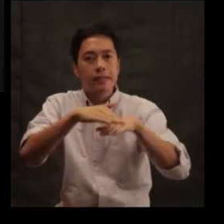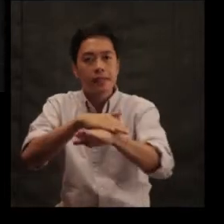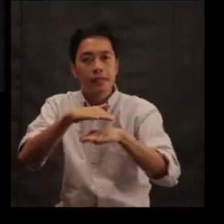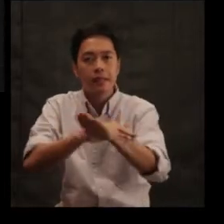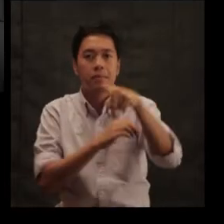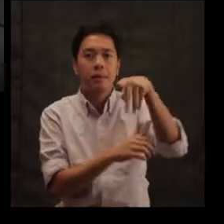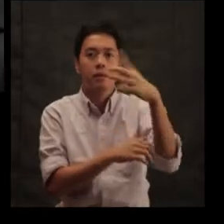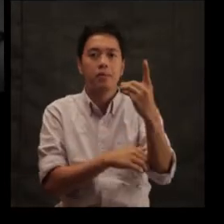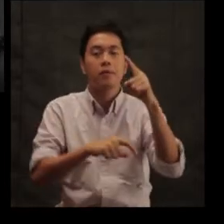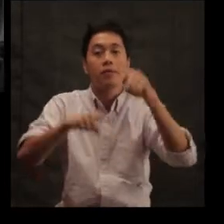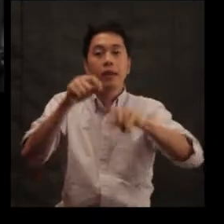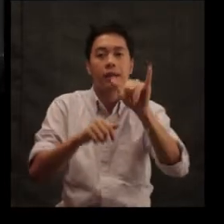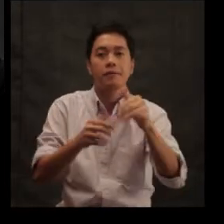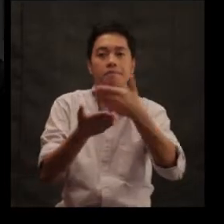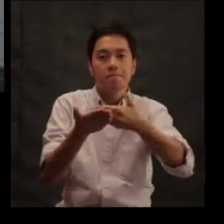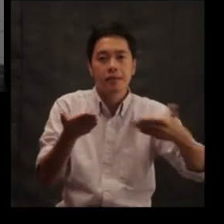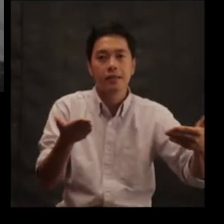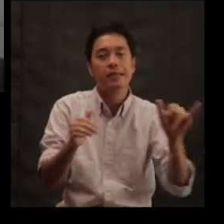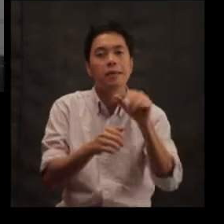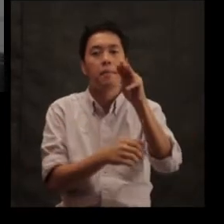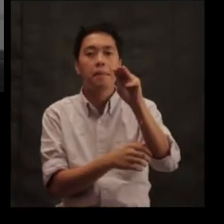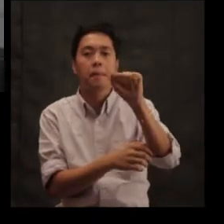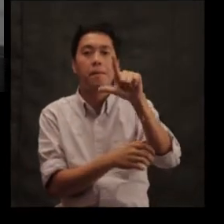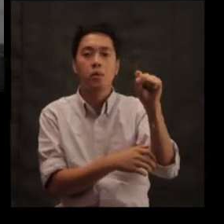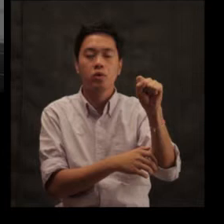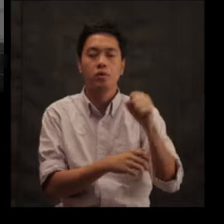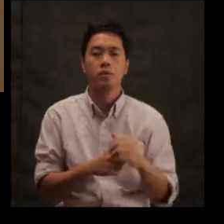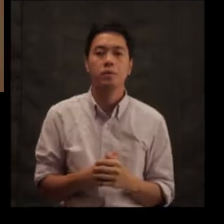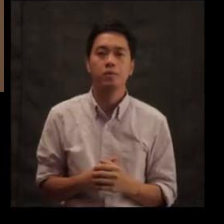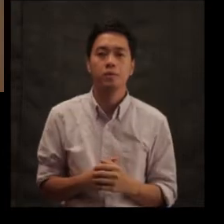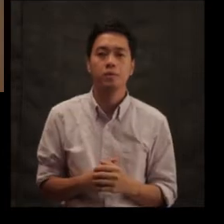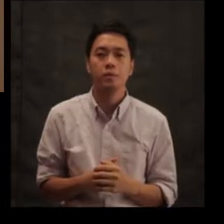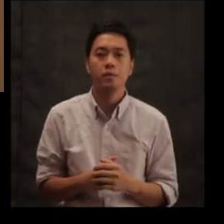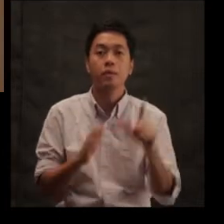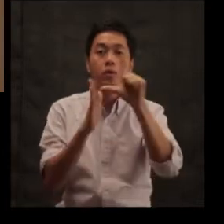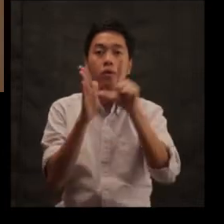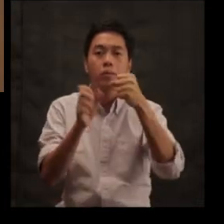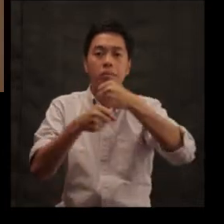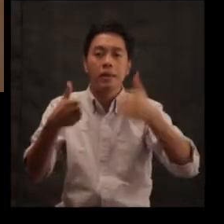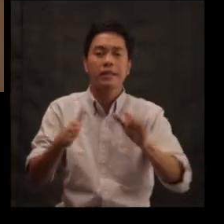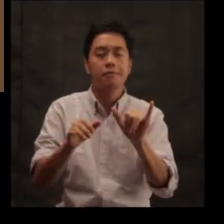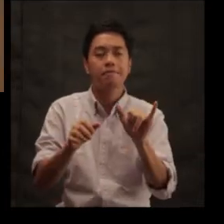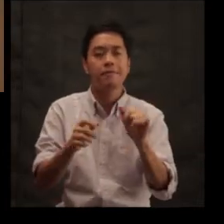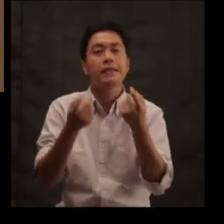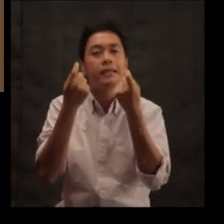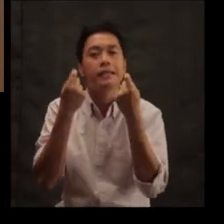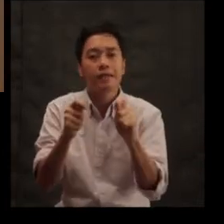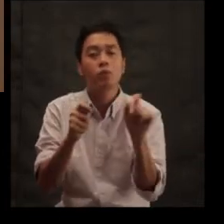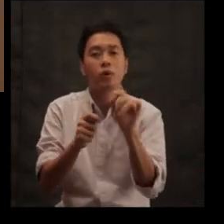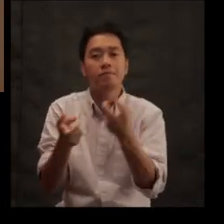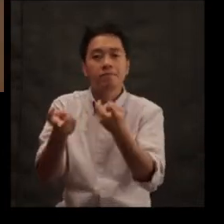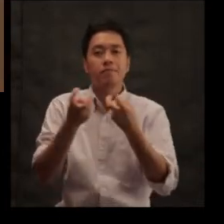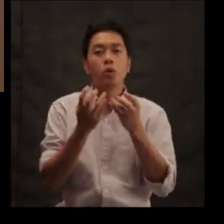malls sapagkat ito'y madaling puntahan at maginhawa para sa mga PWD. Maging ang mga mambabatas ay nakisama sa pagsulong ng layunin